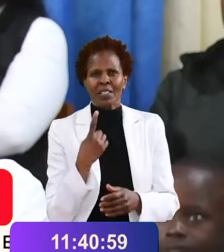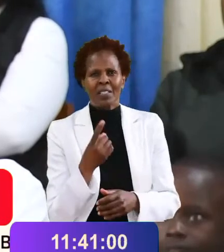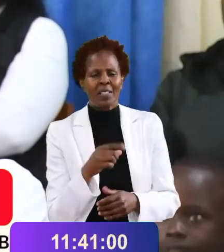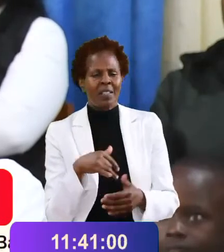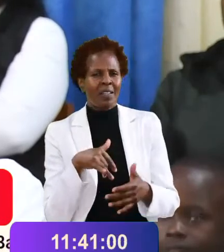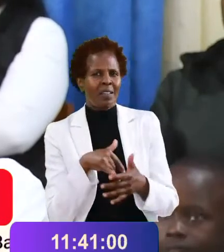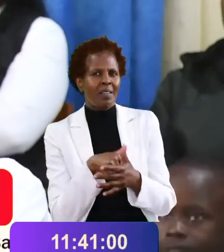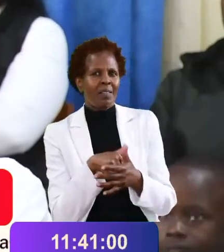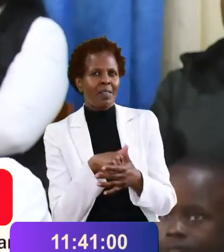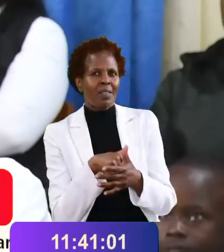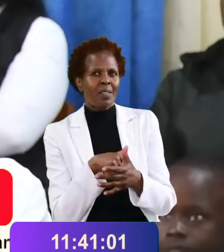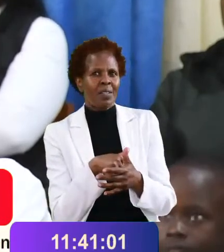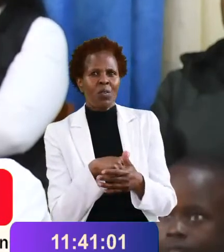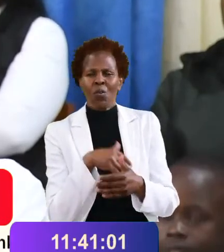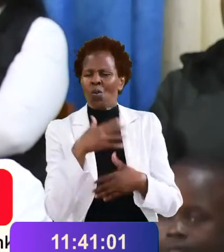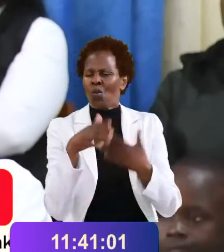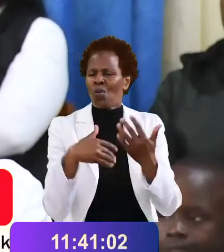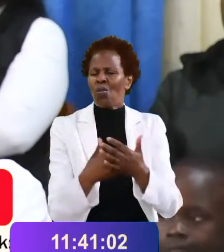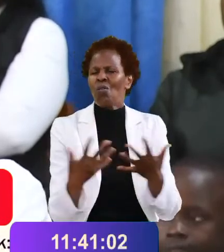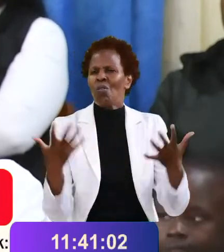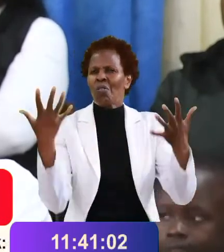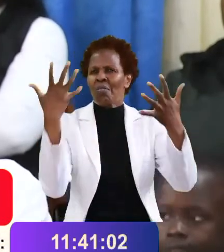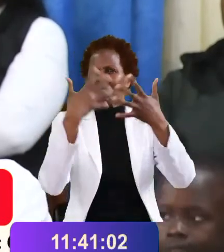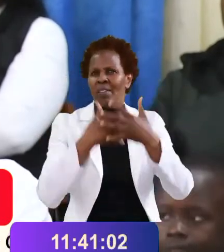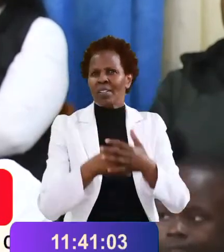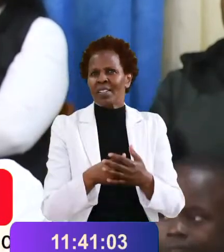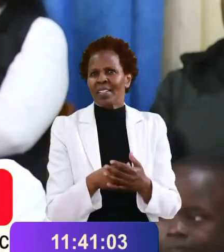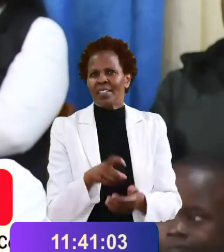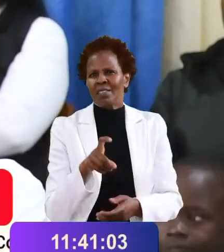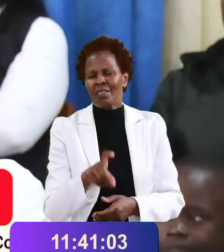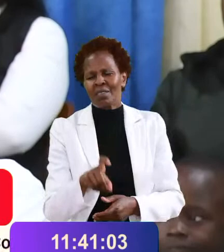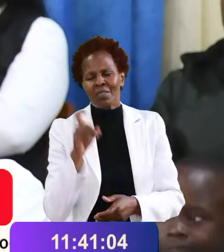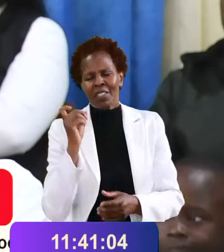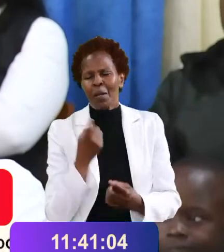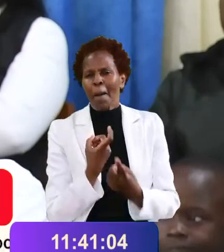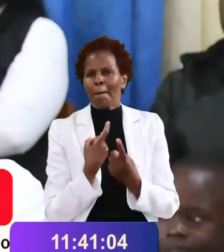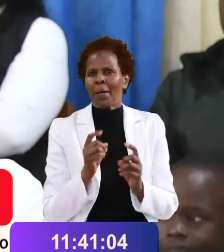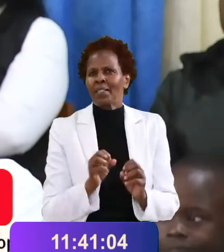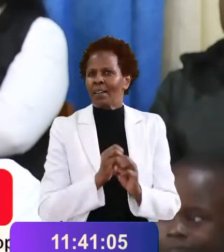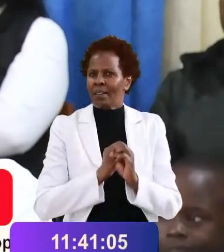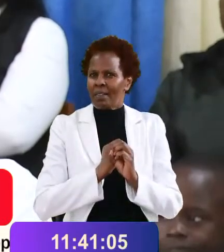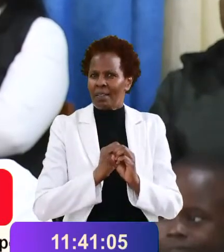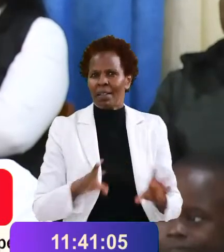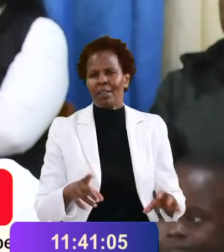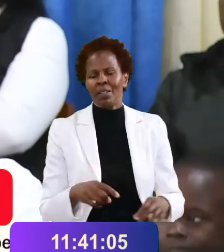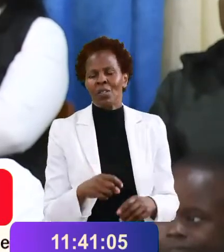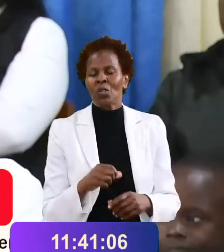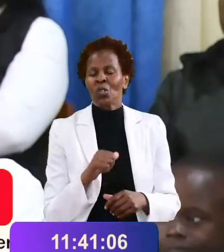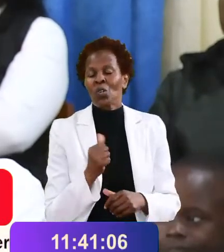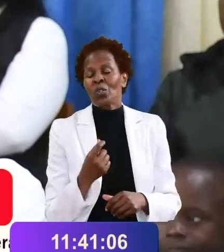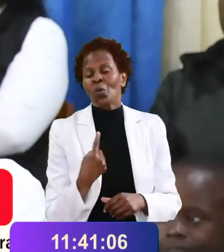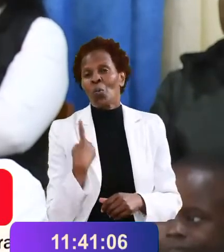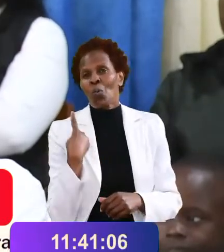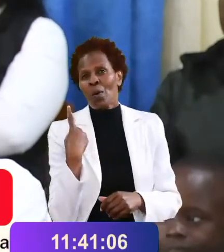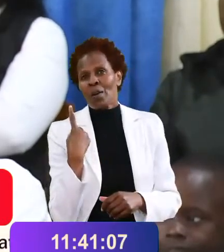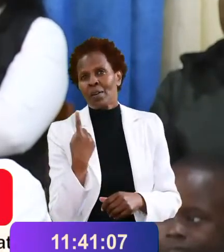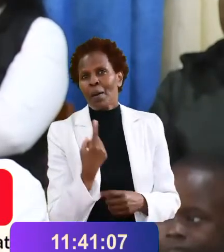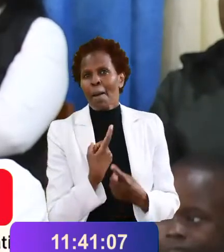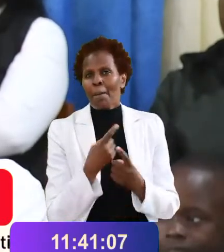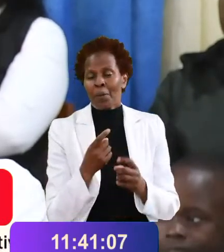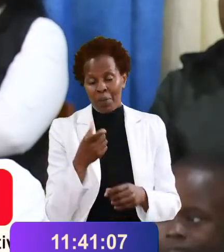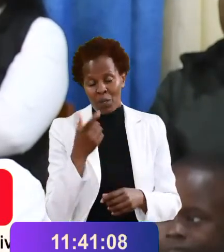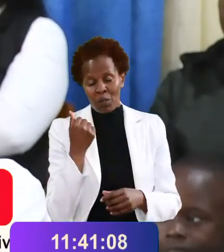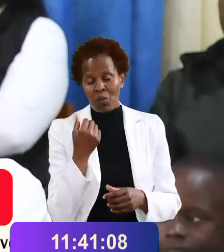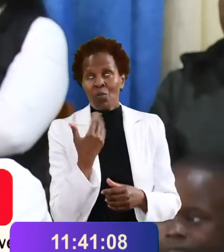kusema kwamba usiku mzima tumevua samaki, lakini hatujavua hadi samaki moja. Lakini kwa sababu ni la